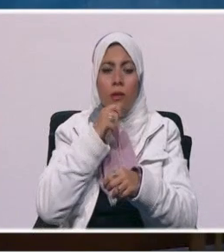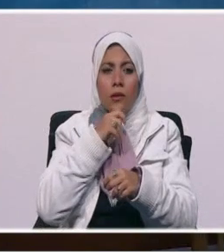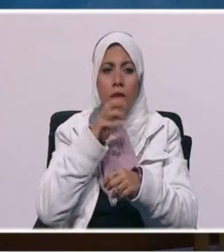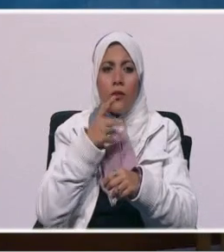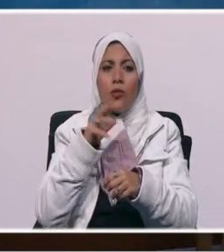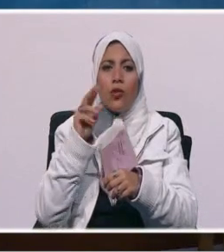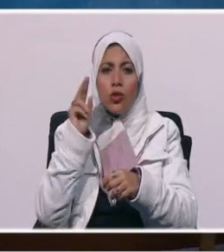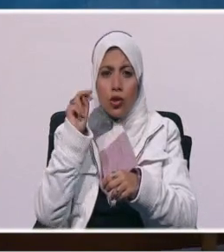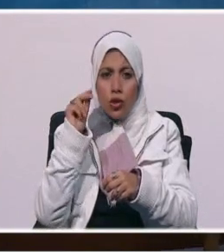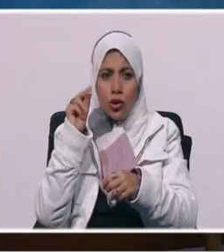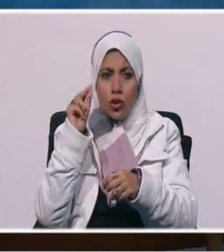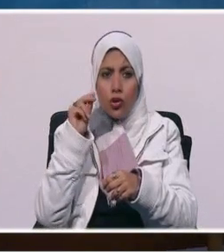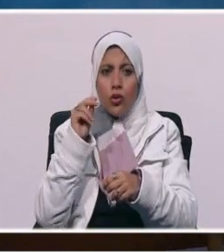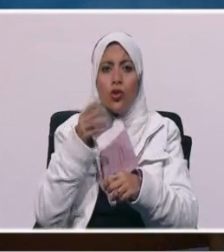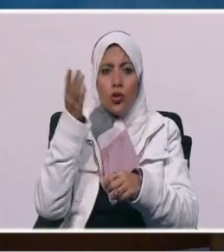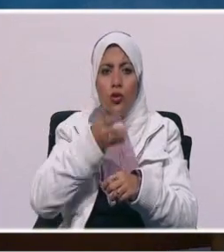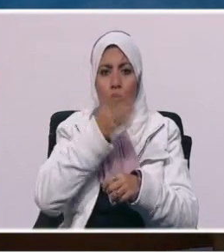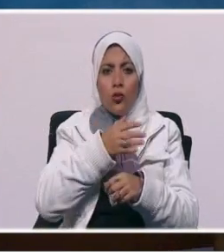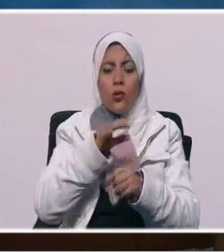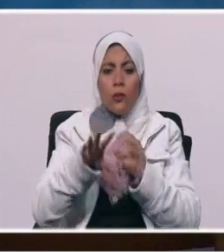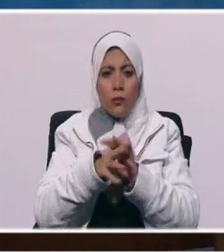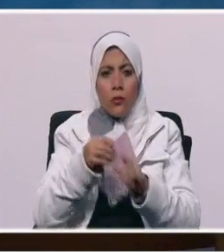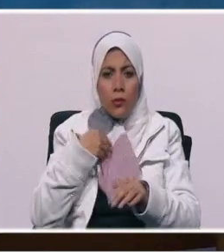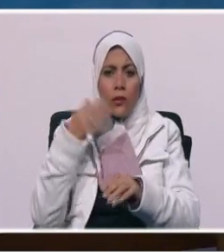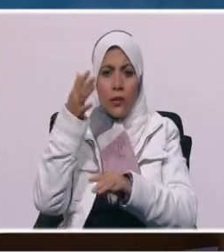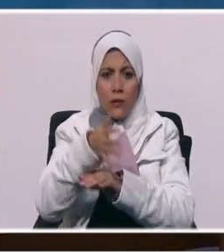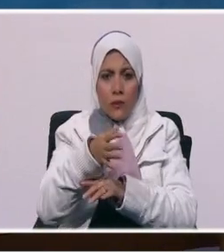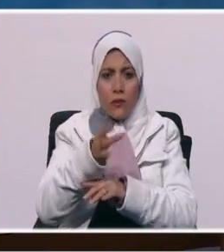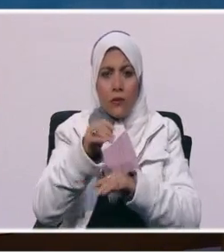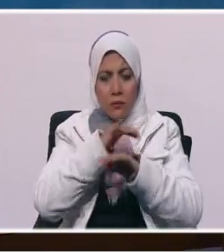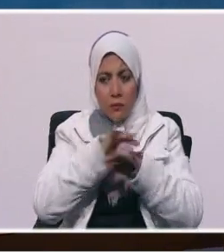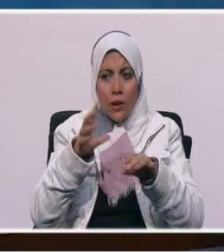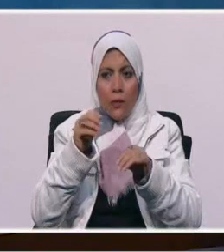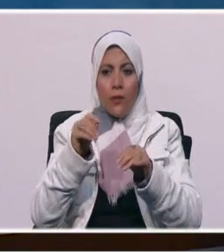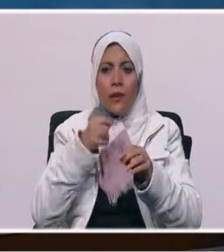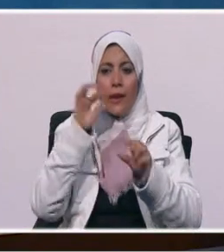20 يوم بره، قلت لهم تمام، وحصلت تعديلات تخص الشخصيه دي عشان